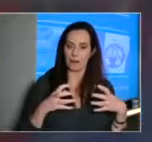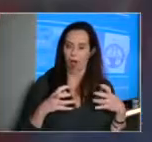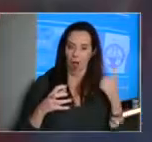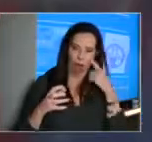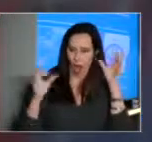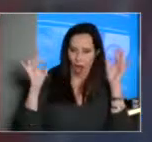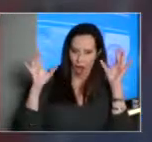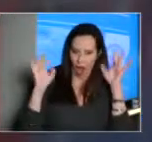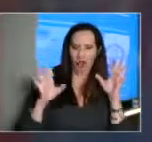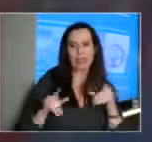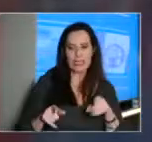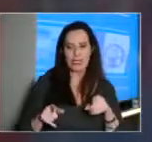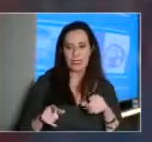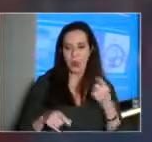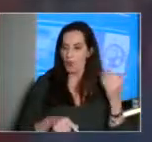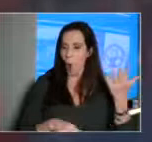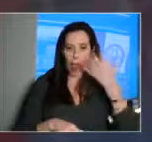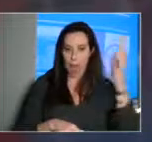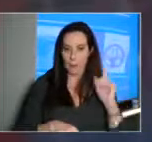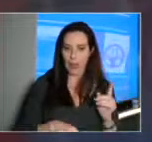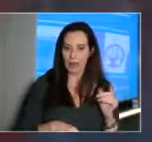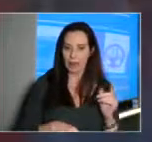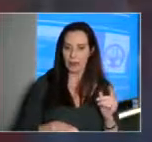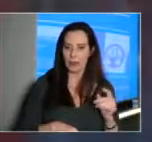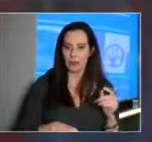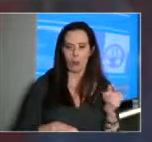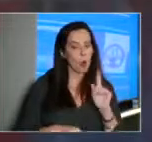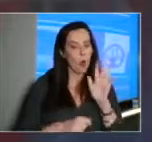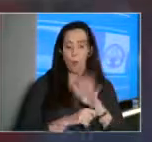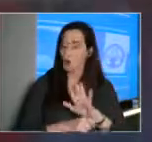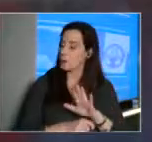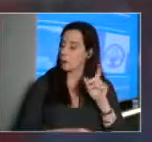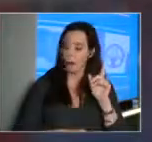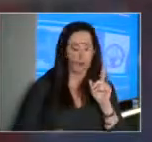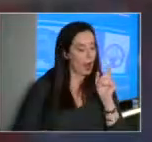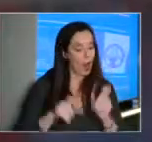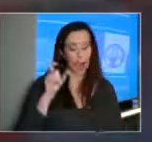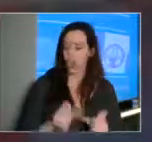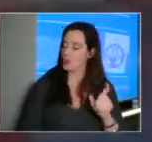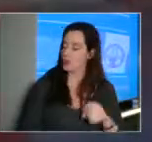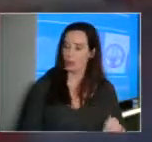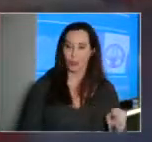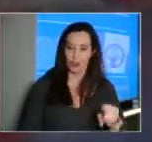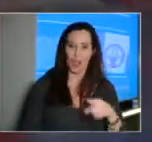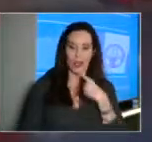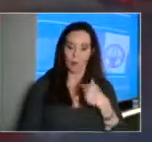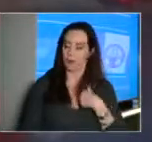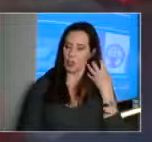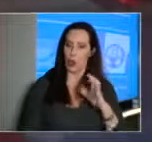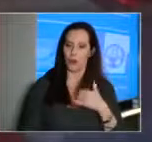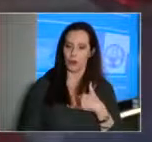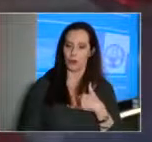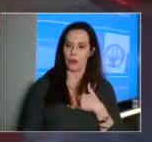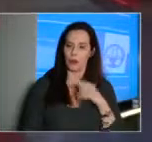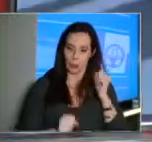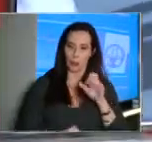הזוהר וכו', שעולה הרבה כסף, הוא לא משפיע על האוכלוסיות שאתה ואני שאתה הגדרת ואני אוהב אותם,